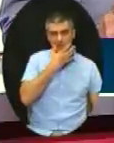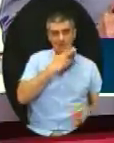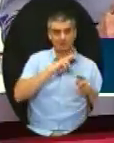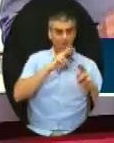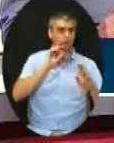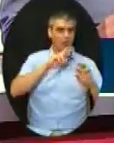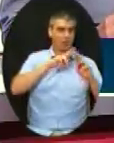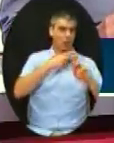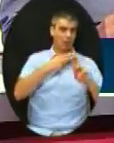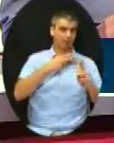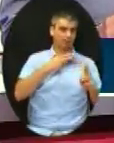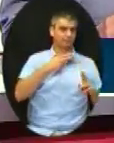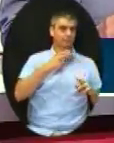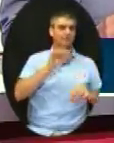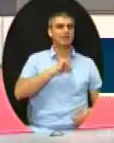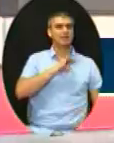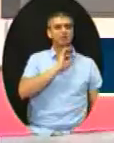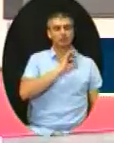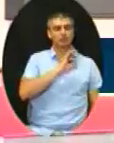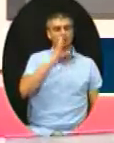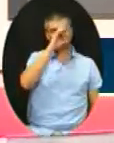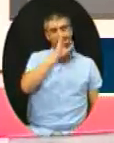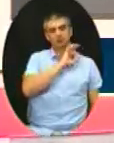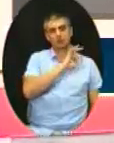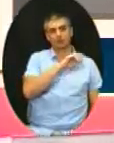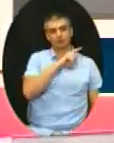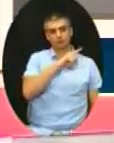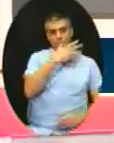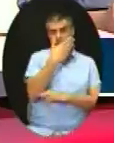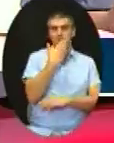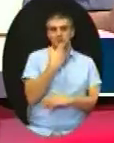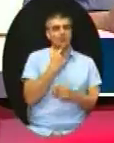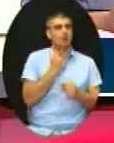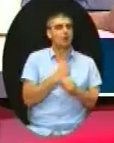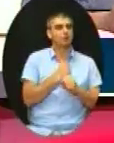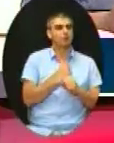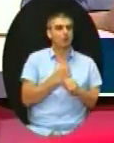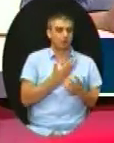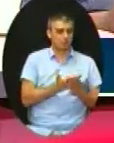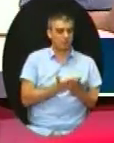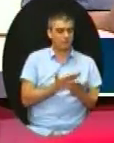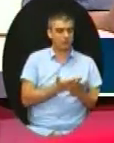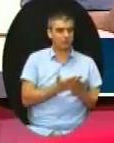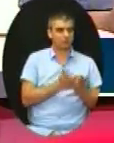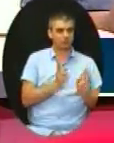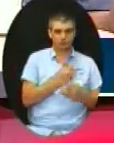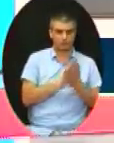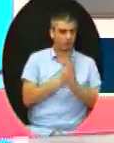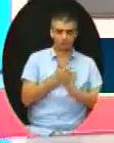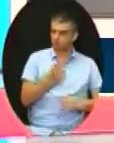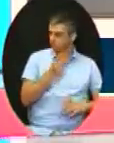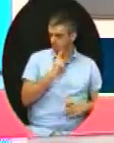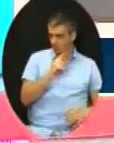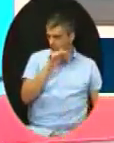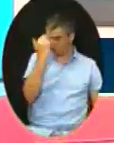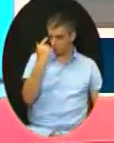הבינלאומית ועניין שלהם ותפיסה שלהם שמדינת ישראל מייצרת שם עובדות שאי אפשר יהיה לשנות. הם